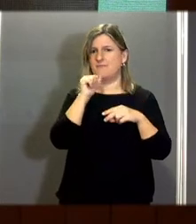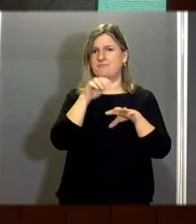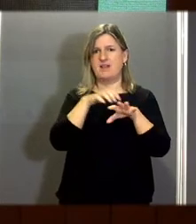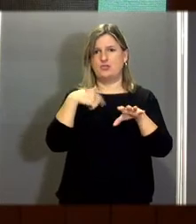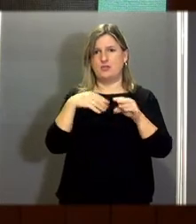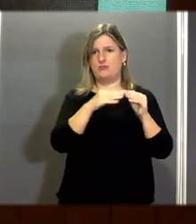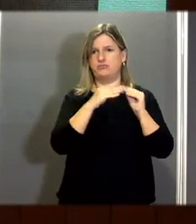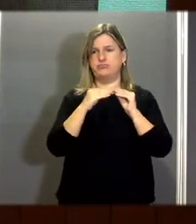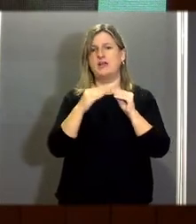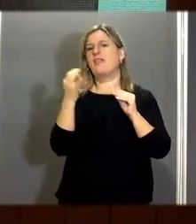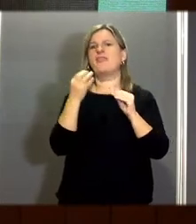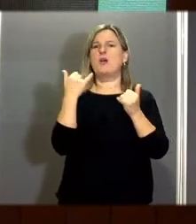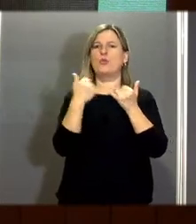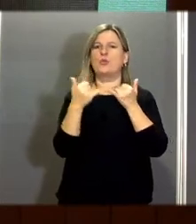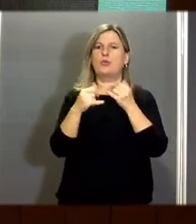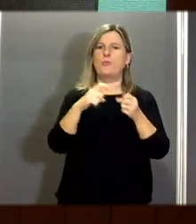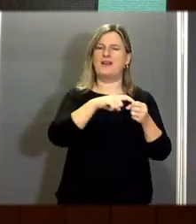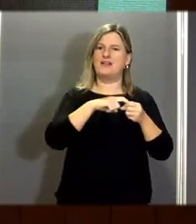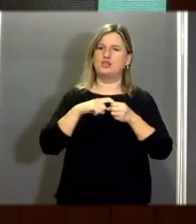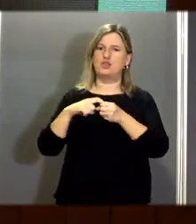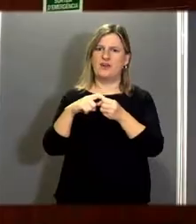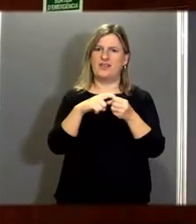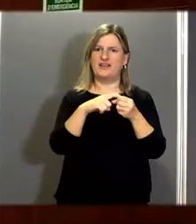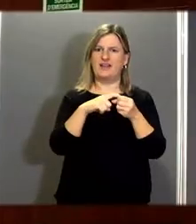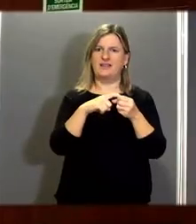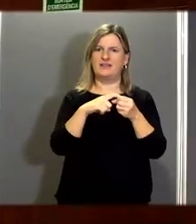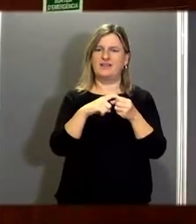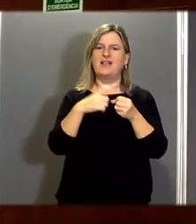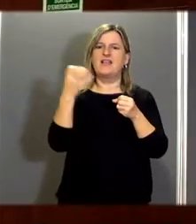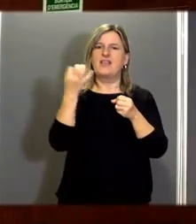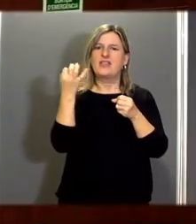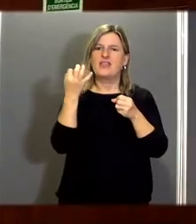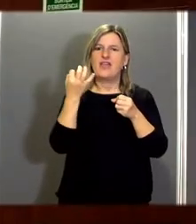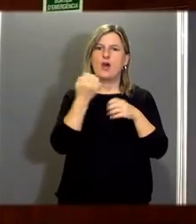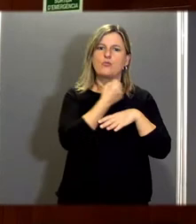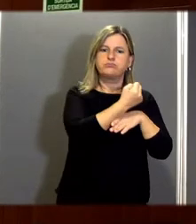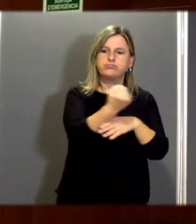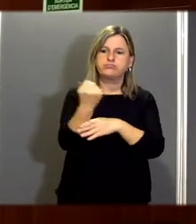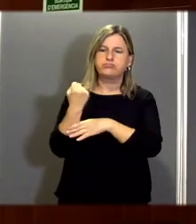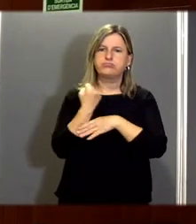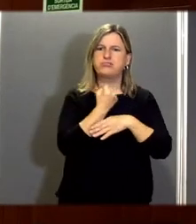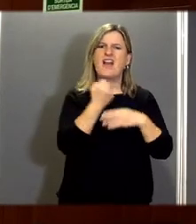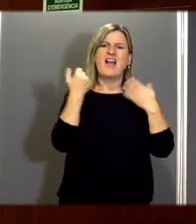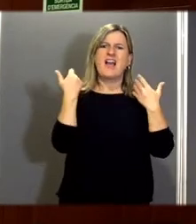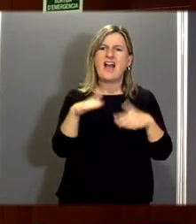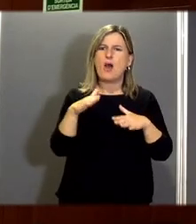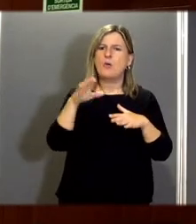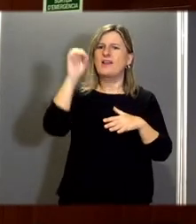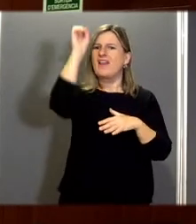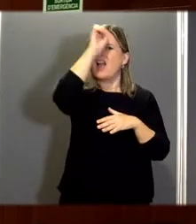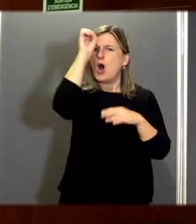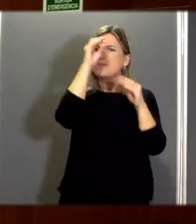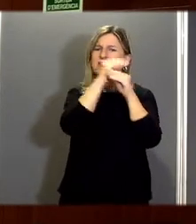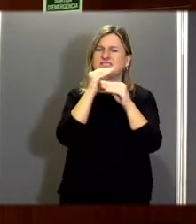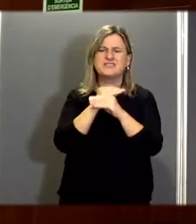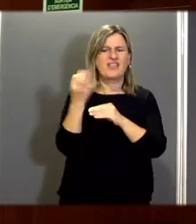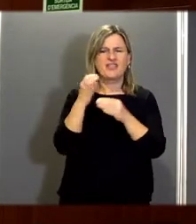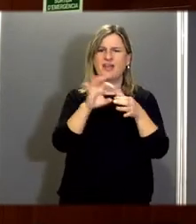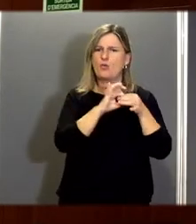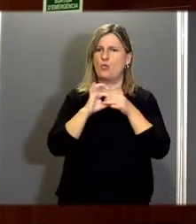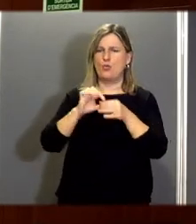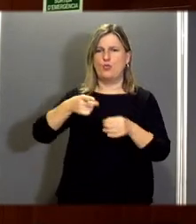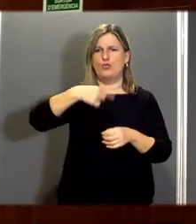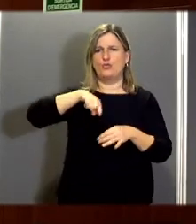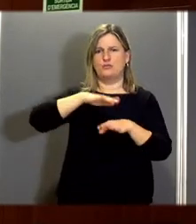hem de reprendre aquesta solidaritat i hem de fer-nos costat malgrat les diferències més que mai, i hem de tornar